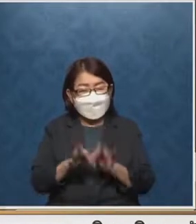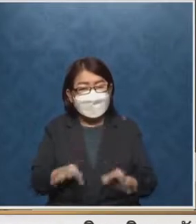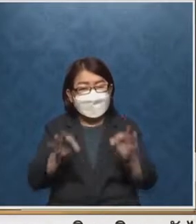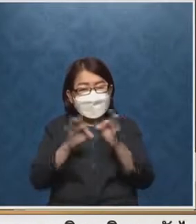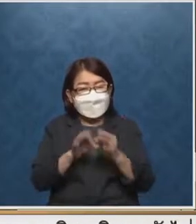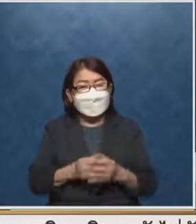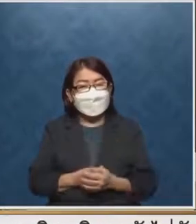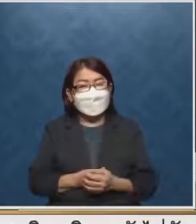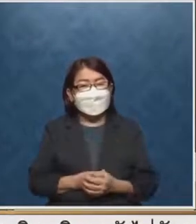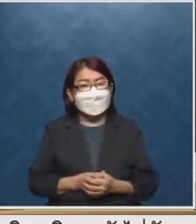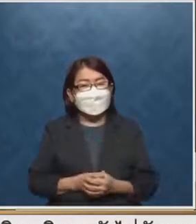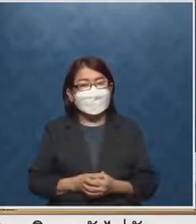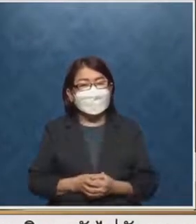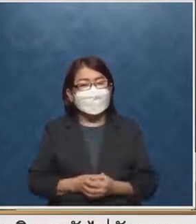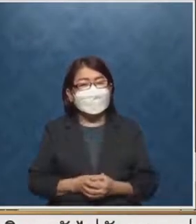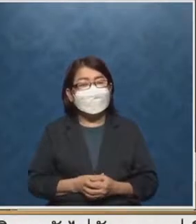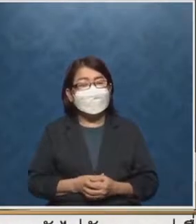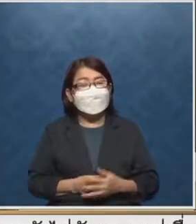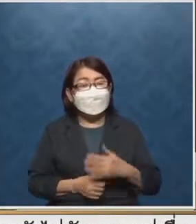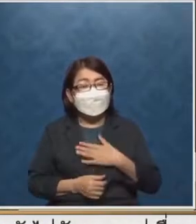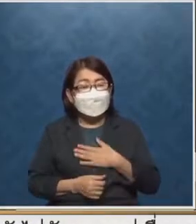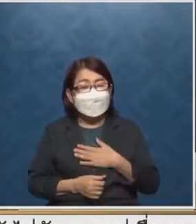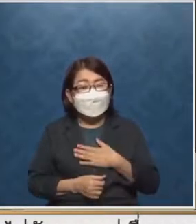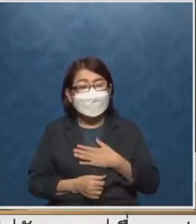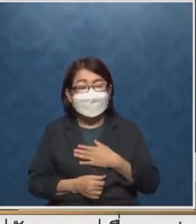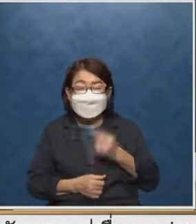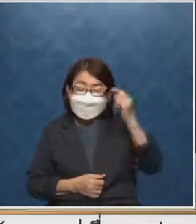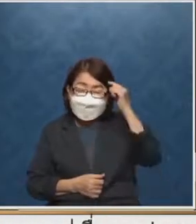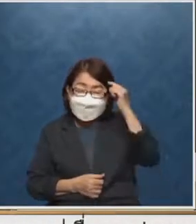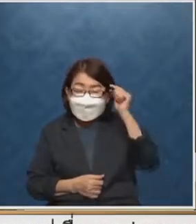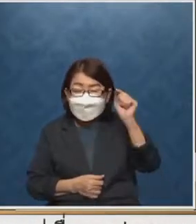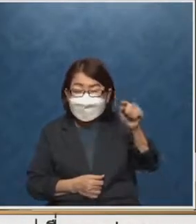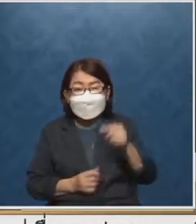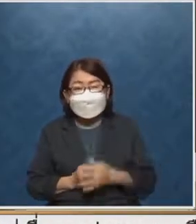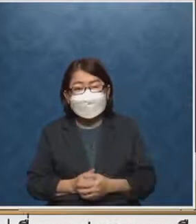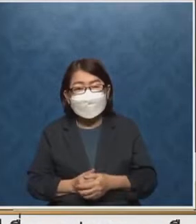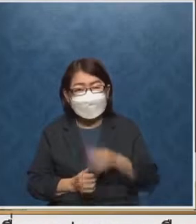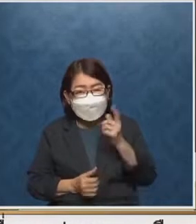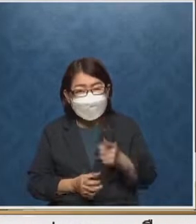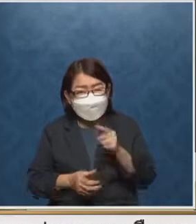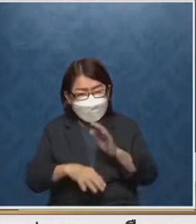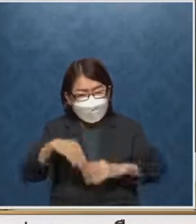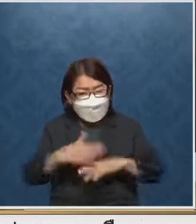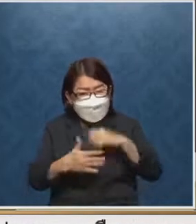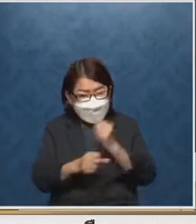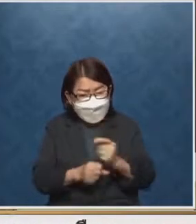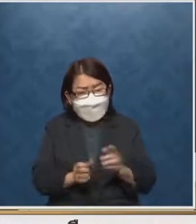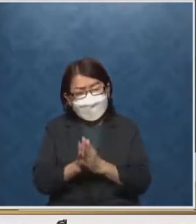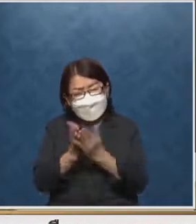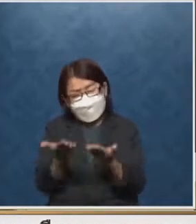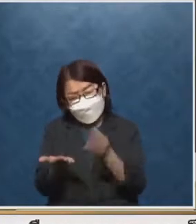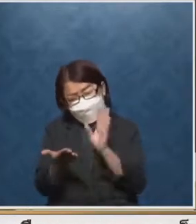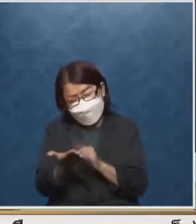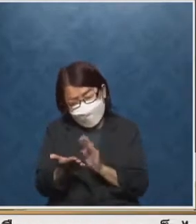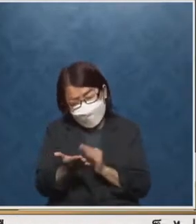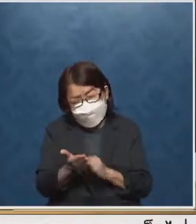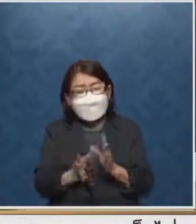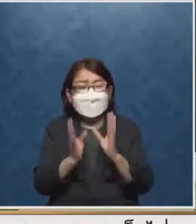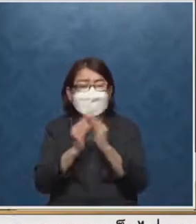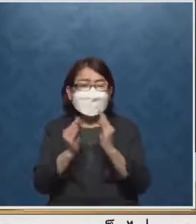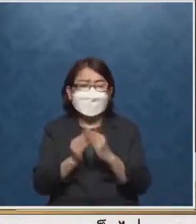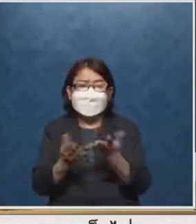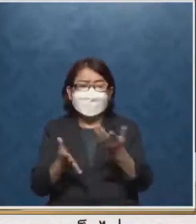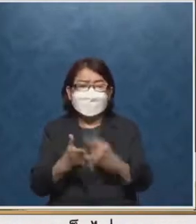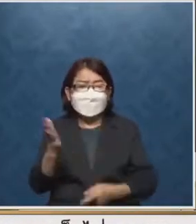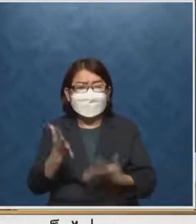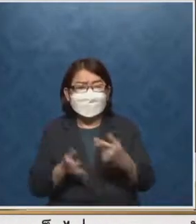ะครับในการที่จะผมมองถึงในแง่ในการที่ว่าปฏิบัติอย่างไรไม่จะเขียนอัตตำราและประชุมก็เท่านั้นเองไม่ได้เกิด